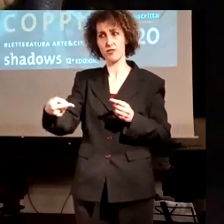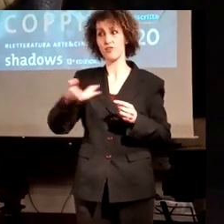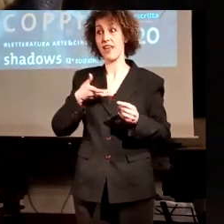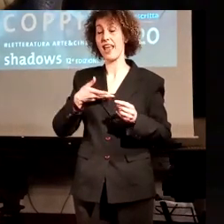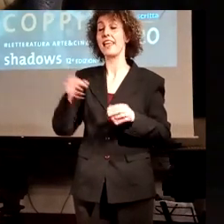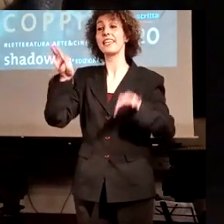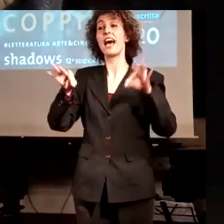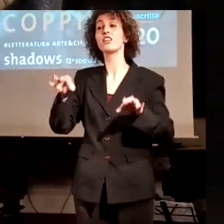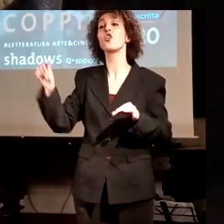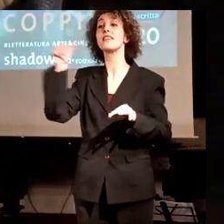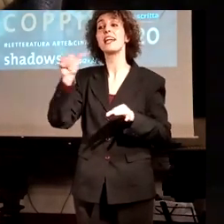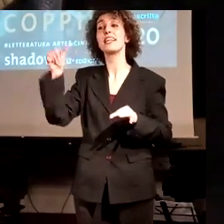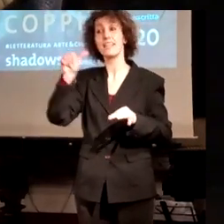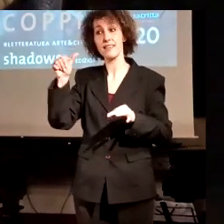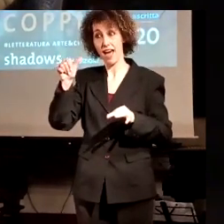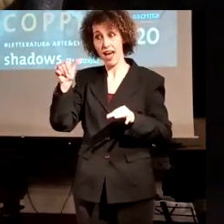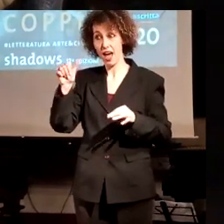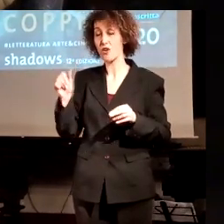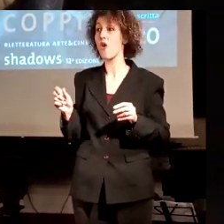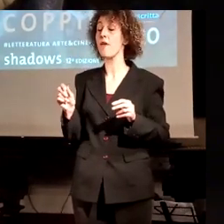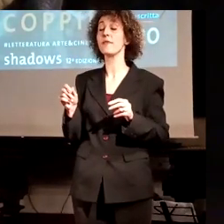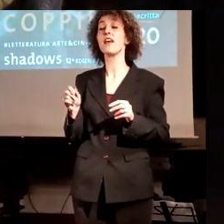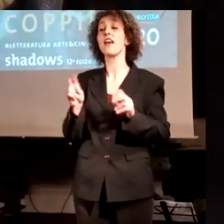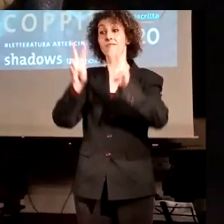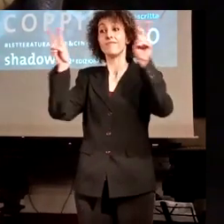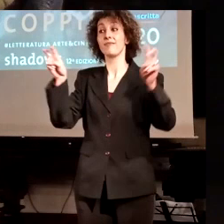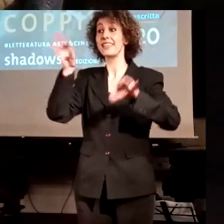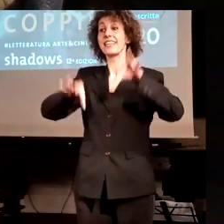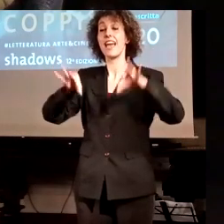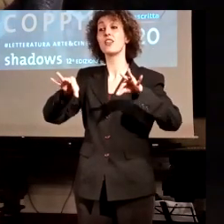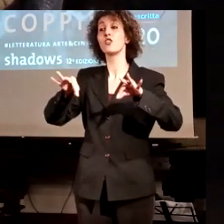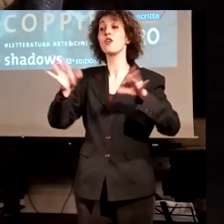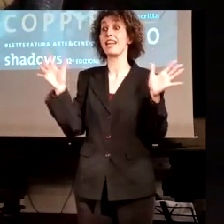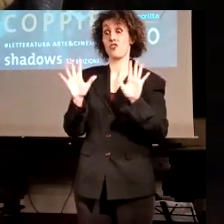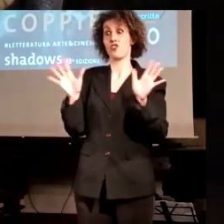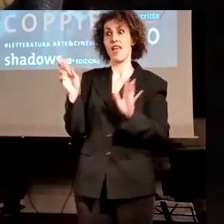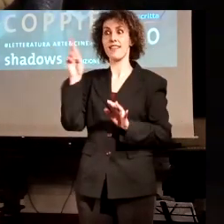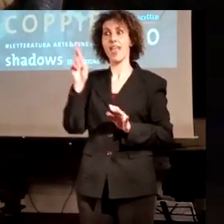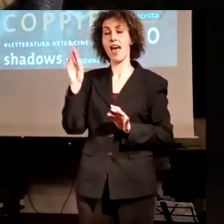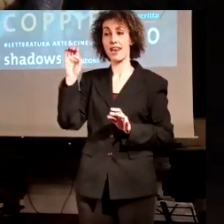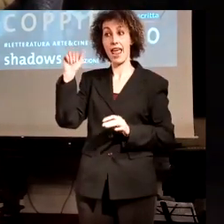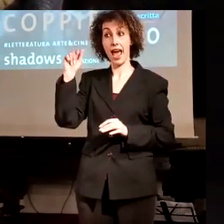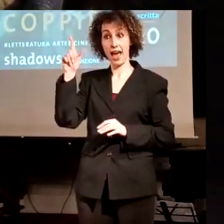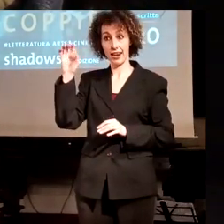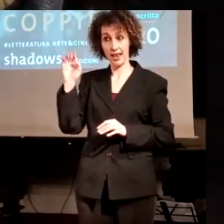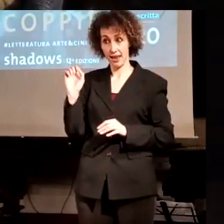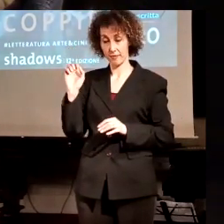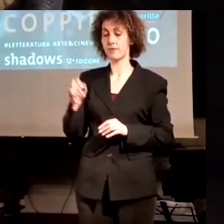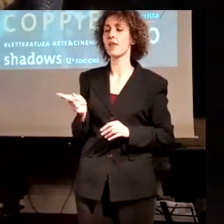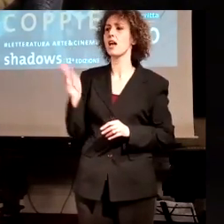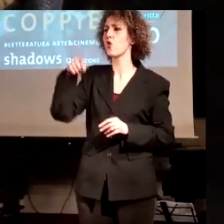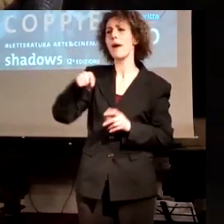sannazaro con giuseppe patroni griffi una tragedia reale va in scena da domani fino al giorno 9 fino a domenica